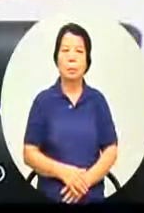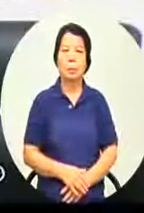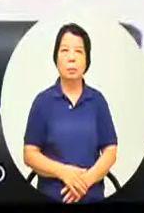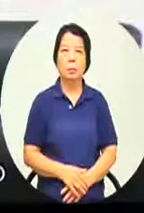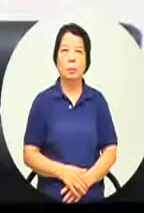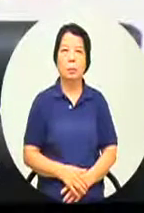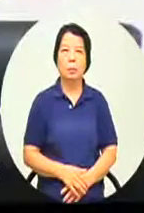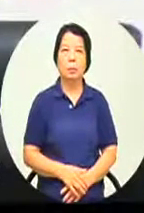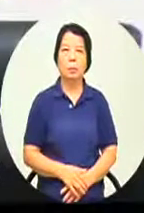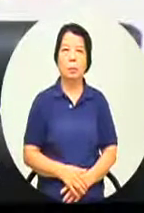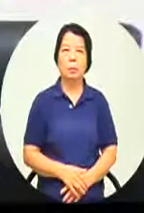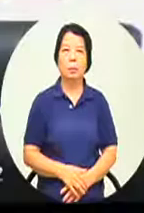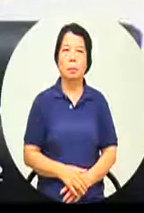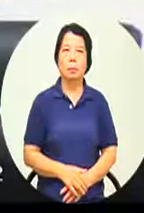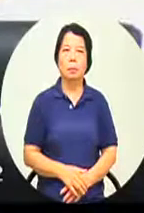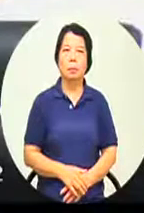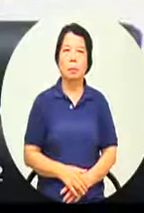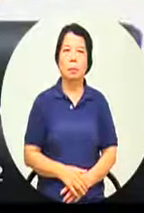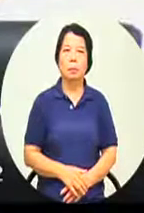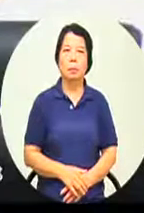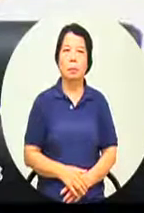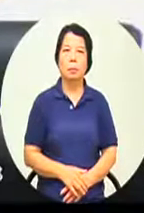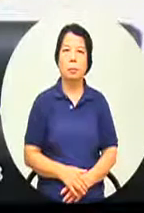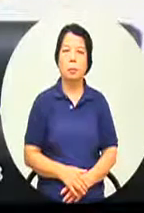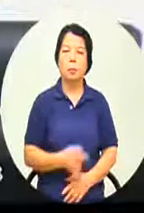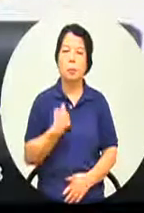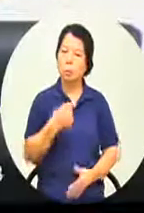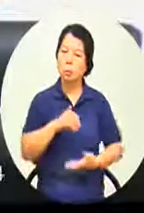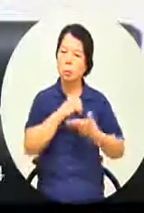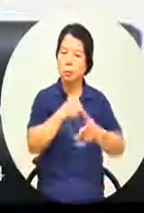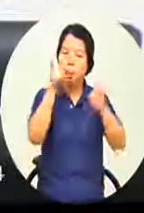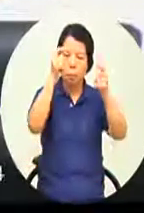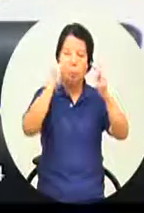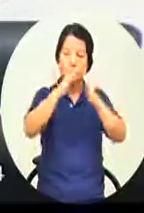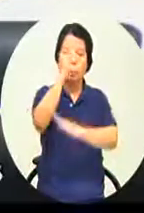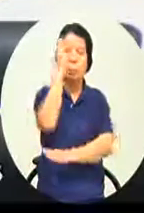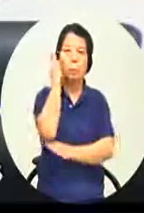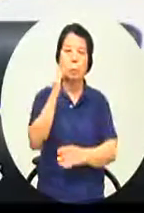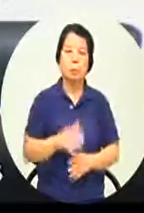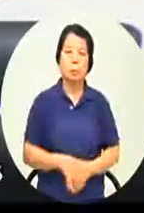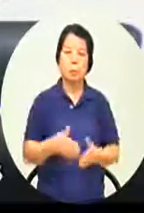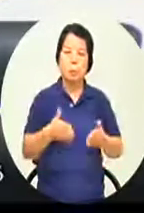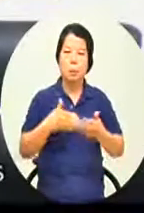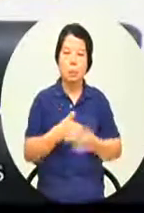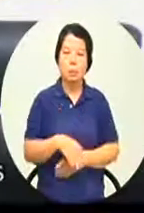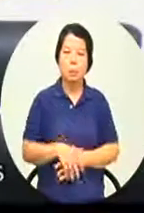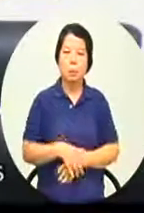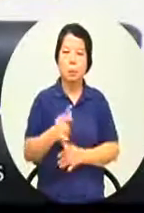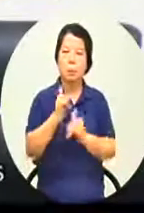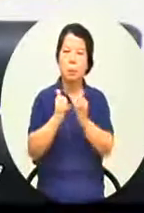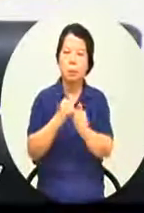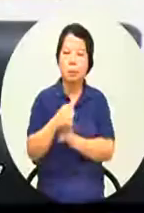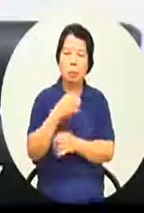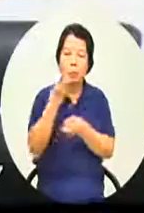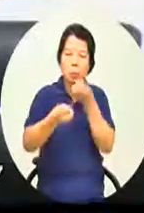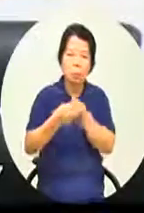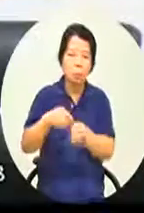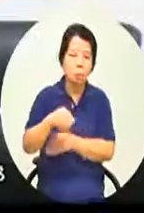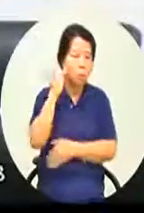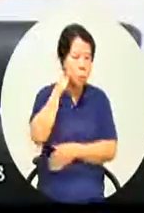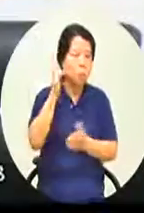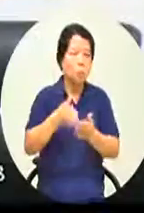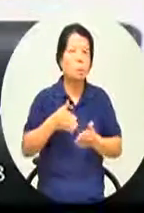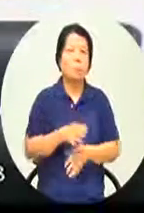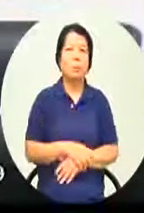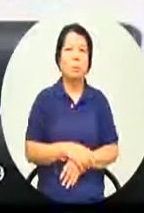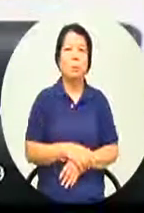感谢主席。本席这边还是要建议高雄市政府要多听听民意。局长，